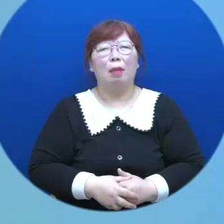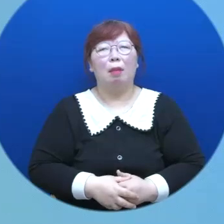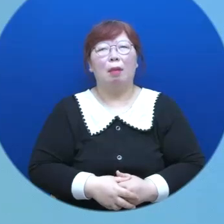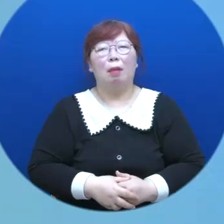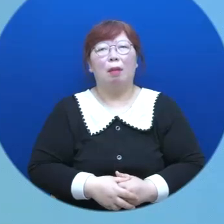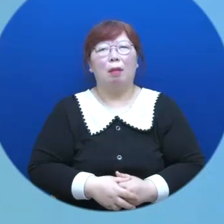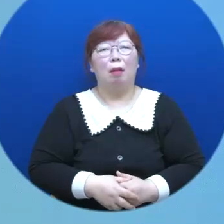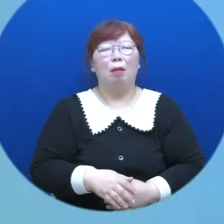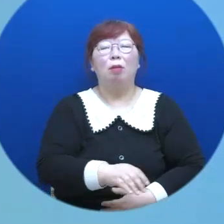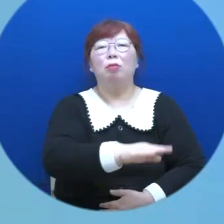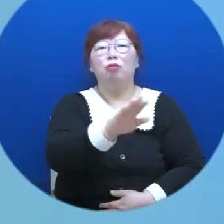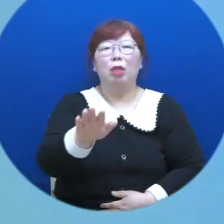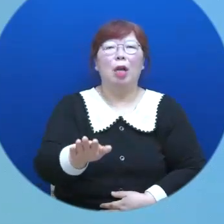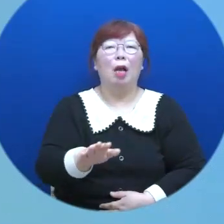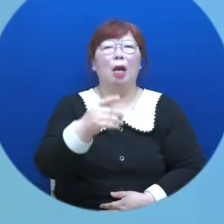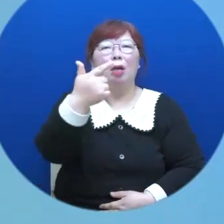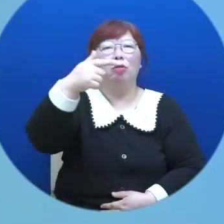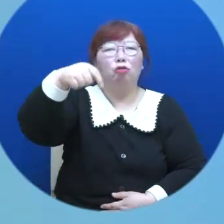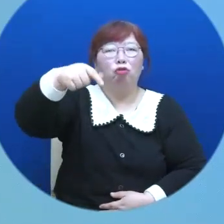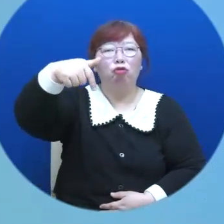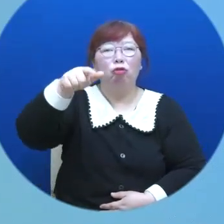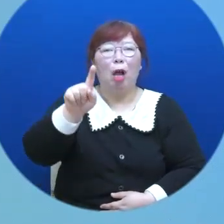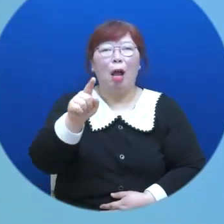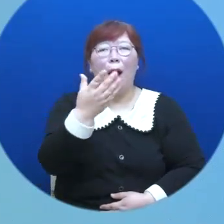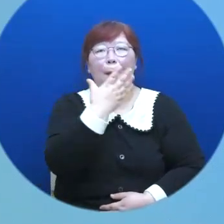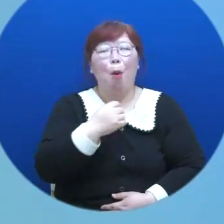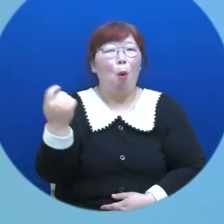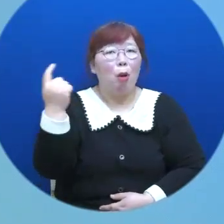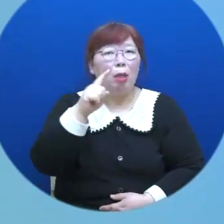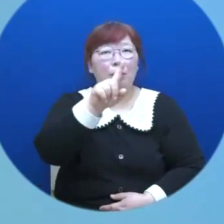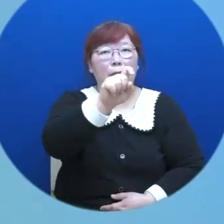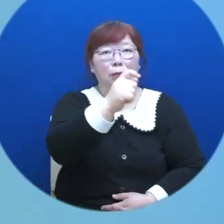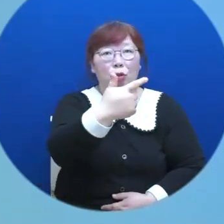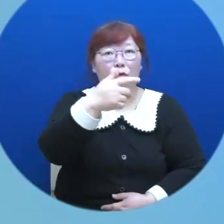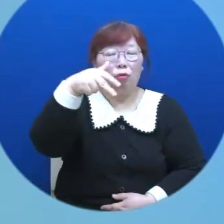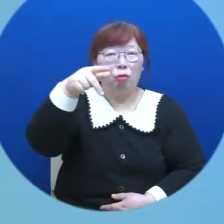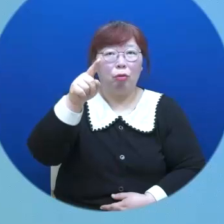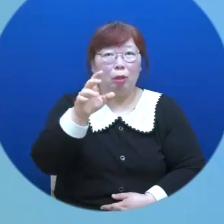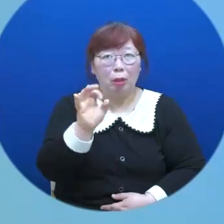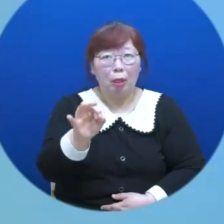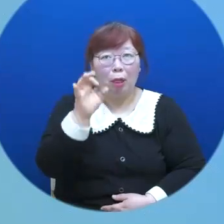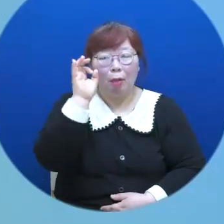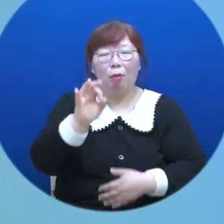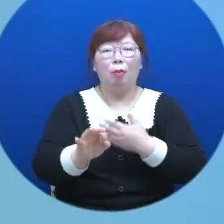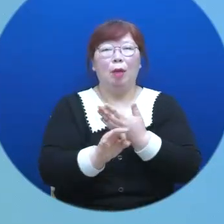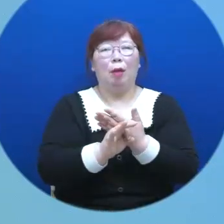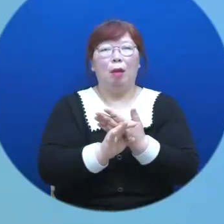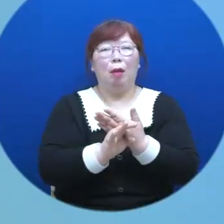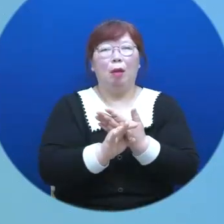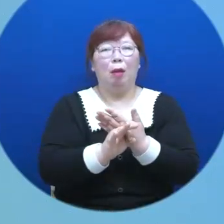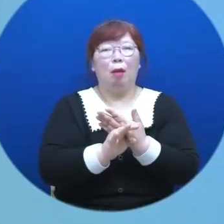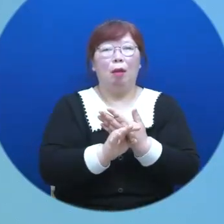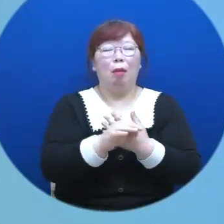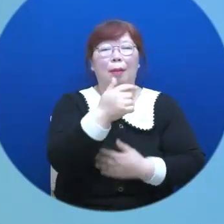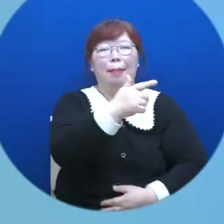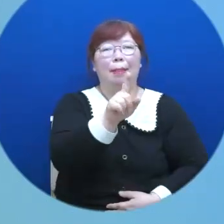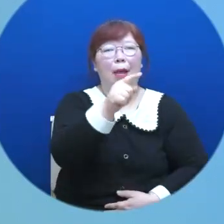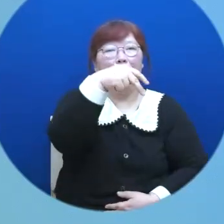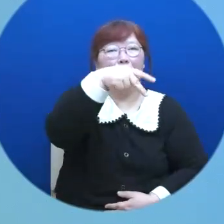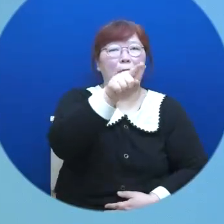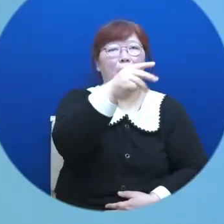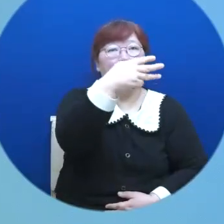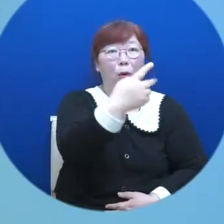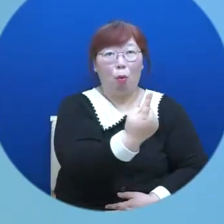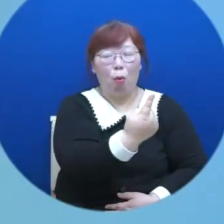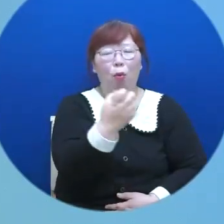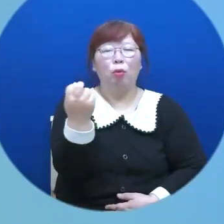우리가 누가복음 16장에 보면 나사로와 부자가 죽어가지고 하늘나라에 갔을 때, 지옥에 가고